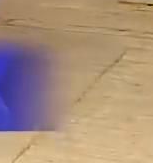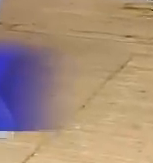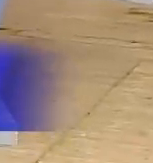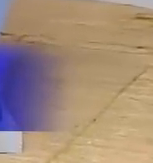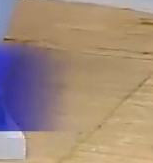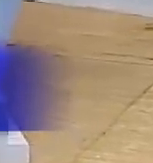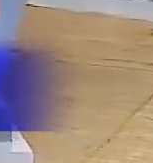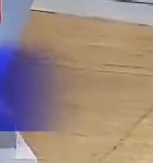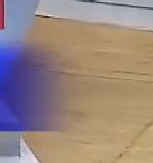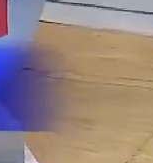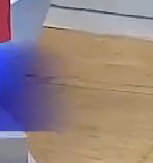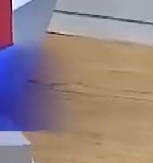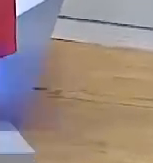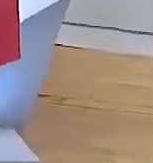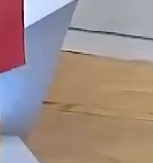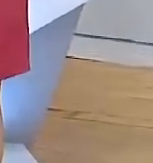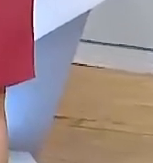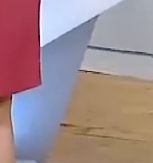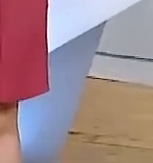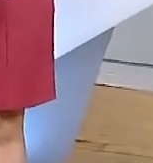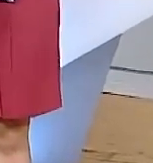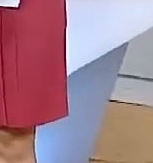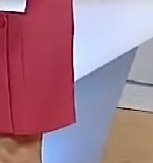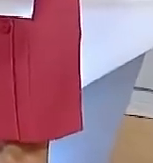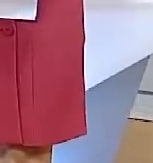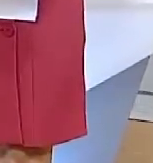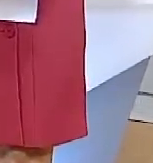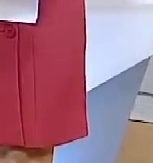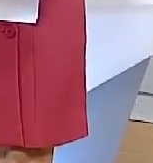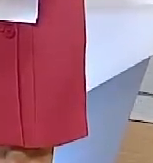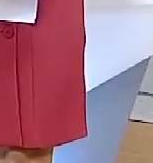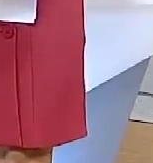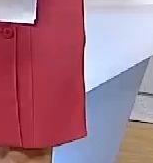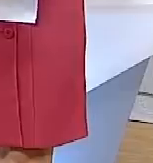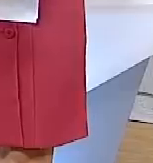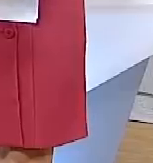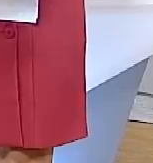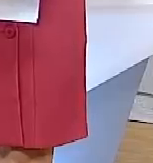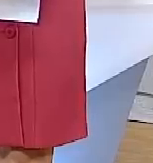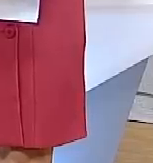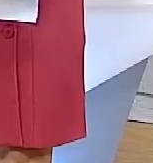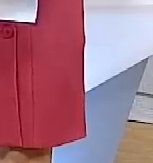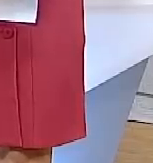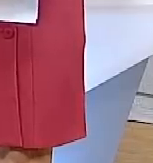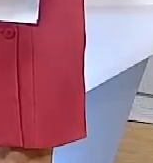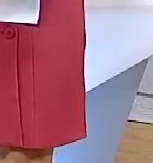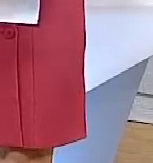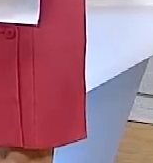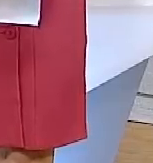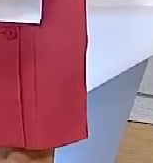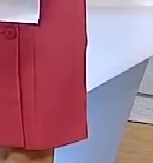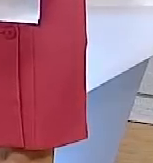Magandang gabi, Luzon, Visayas at Mindanao. Makalipas ang dalawang taon, mas maluwag nang naidarao sa mga aktibidad